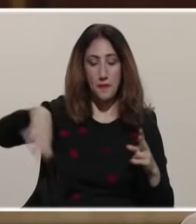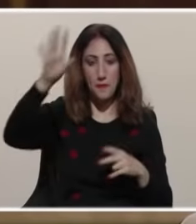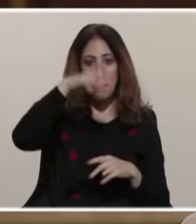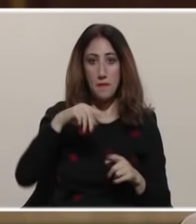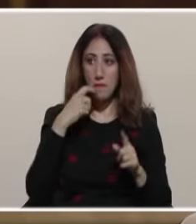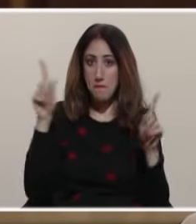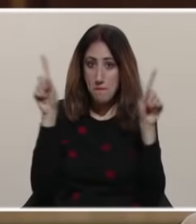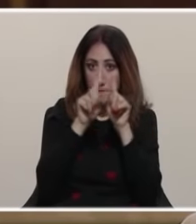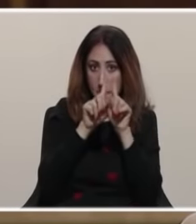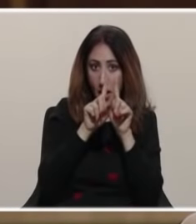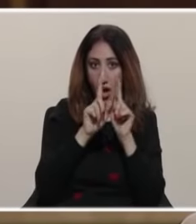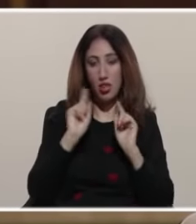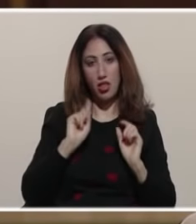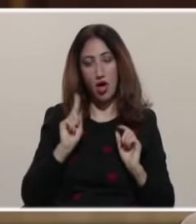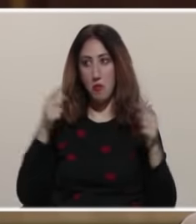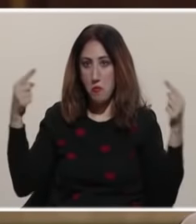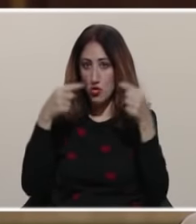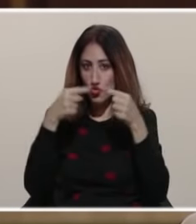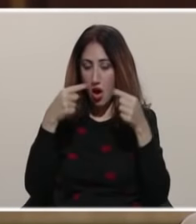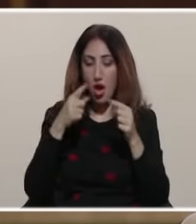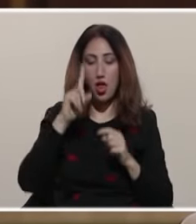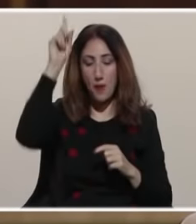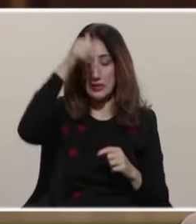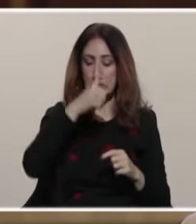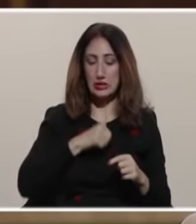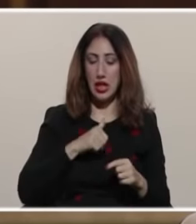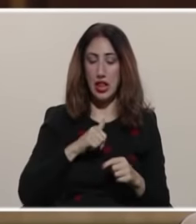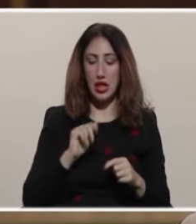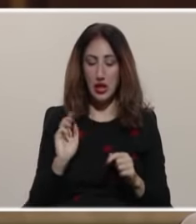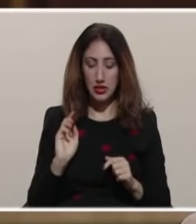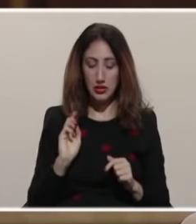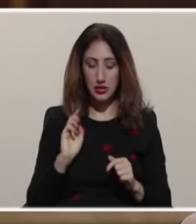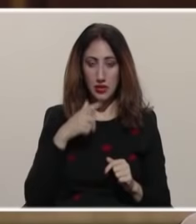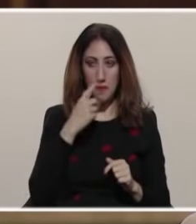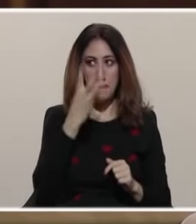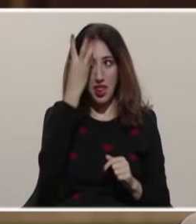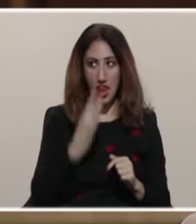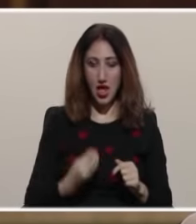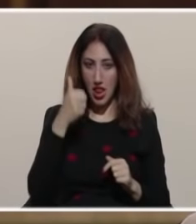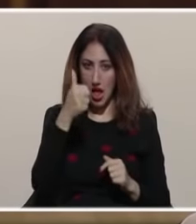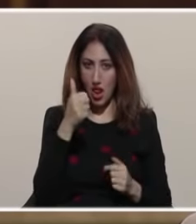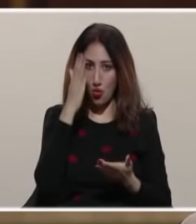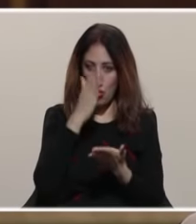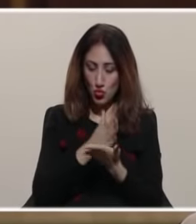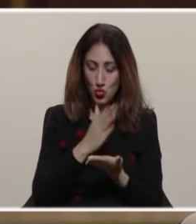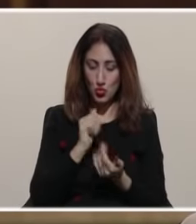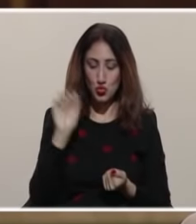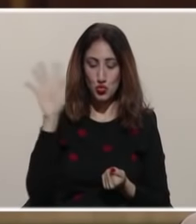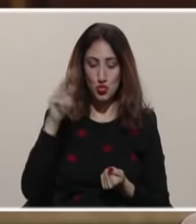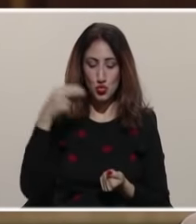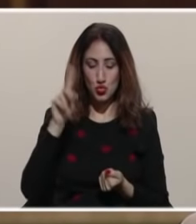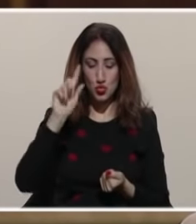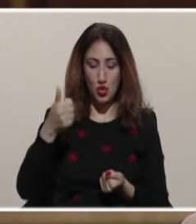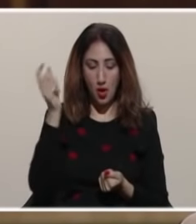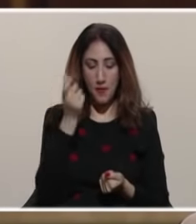لمشرك أو مشاحن. وهنتكلم النهاردة عن فضل هذه الليلة العظيمة مع فضيلة العالم الجليل الأستاذ